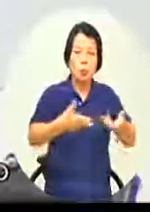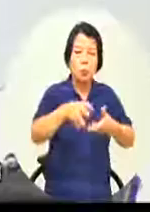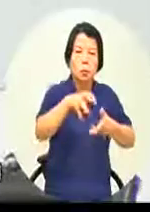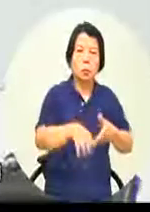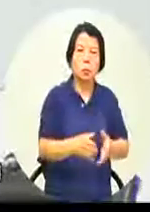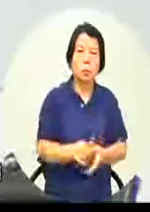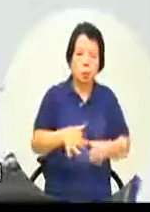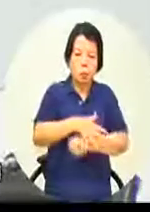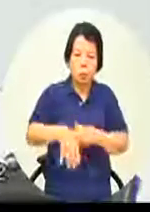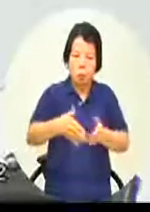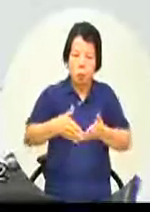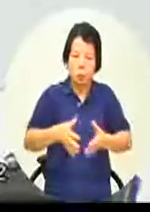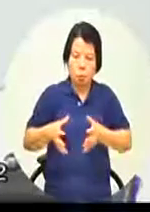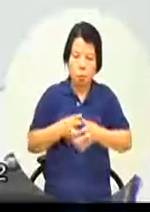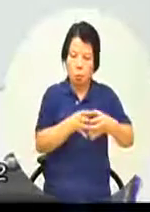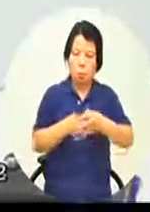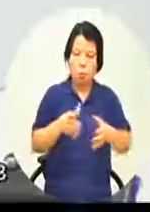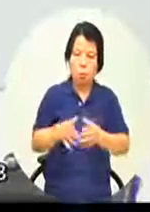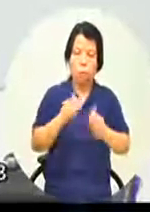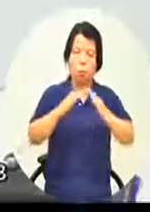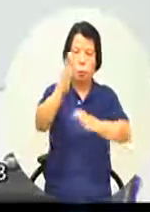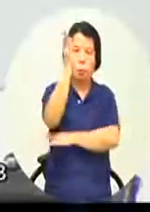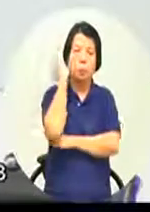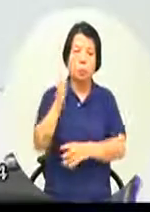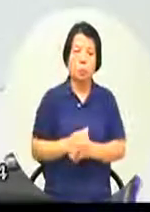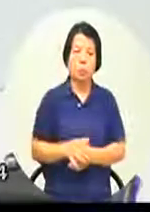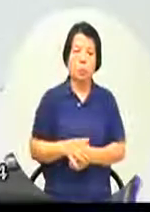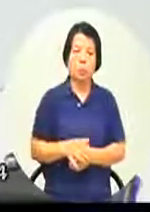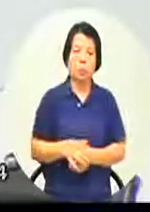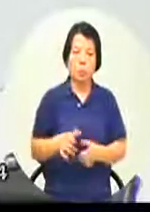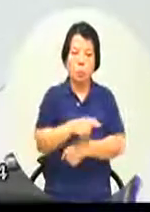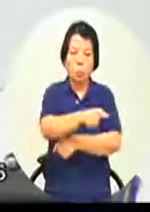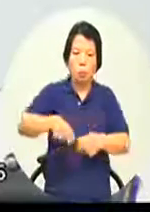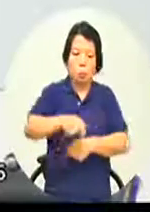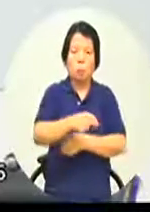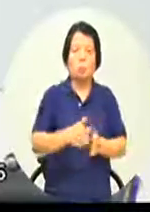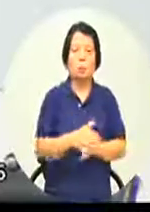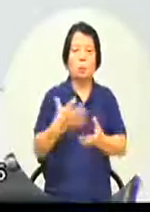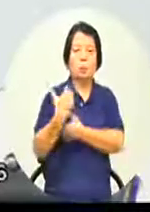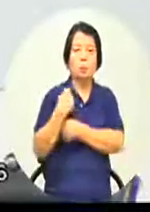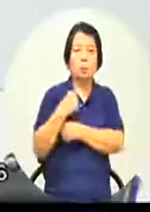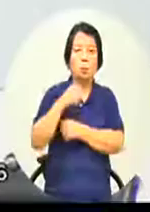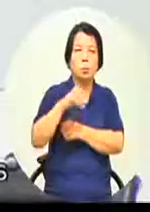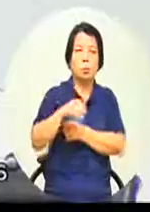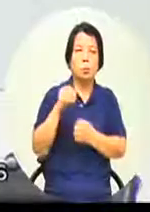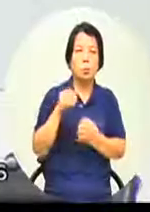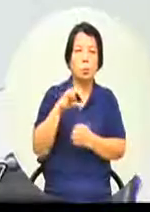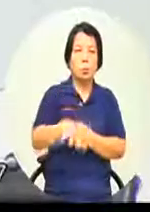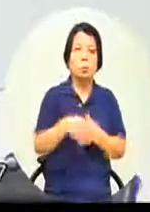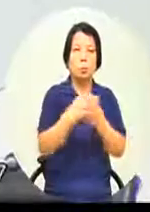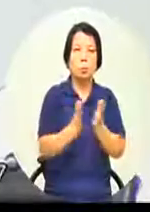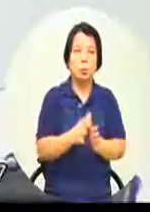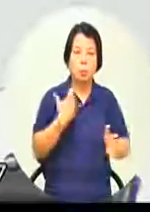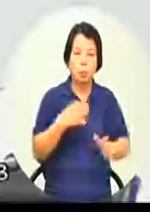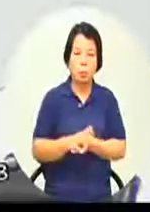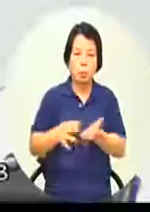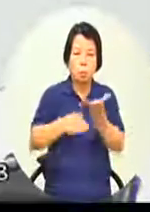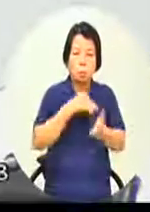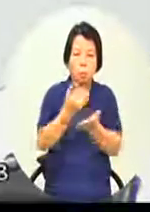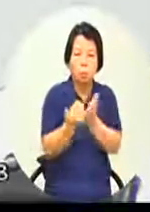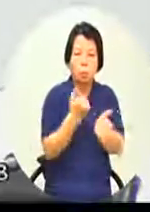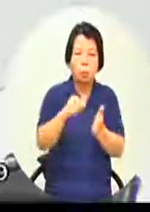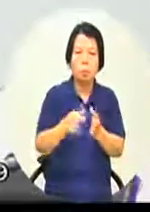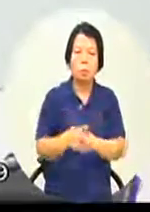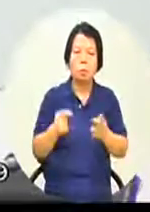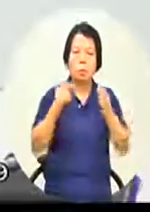必须要汇合跟市政府一起有一个单位，就是要跟军方来谈。你所有眷改土地，你要标售之前，你要